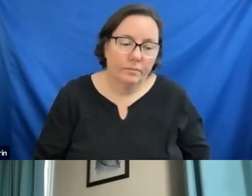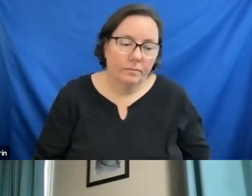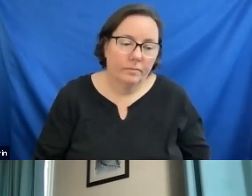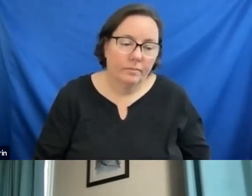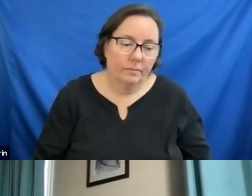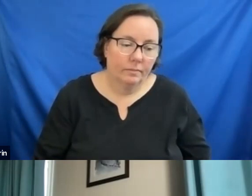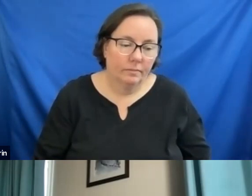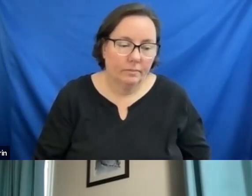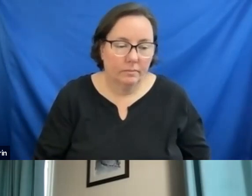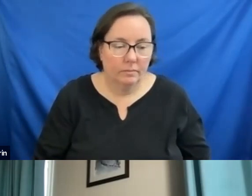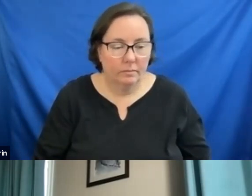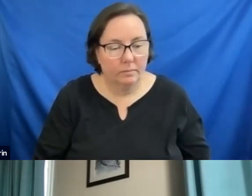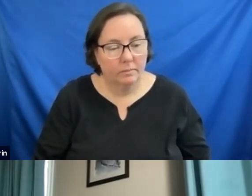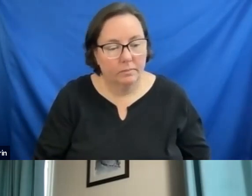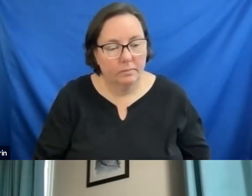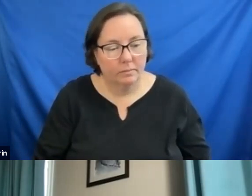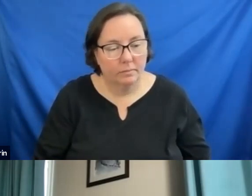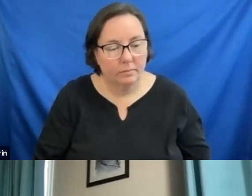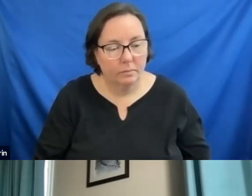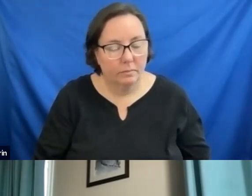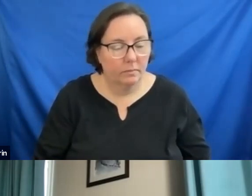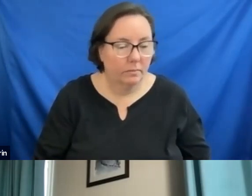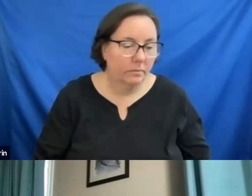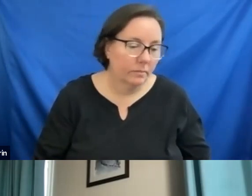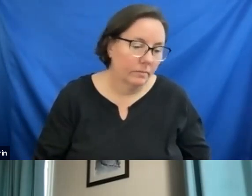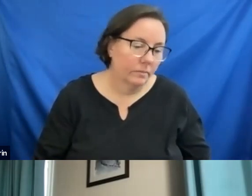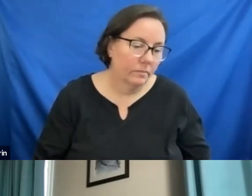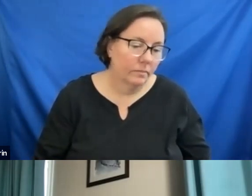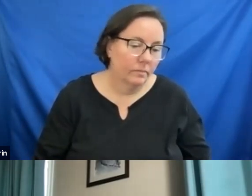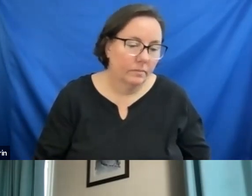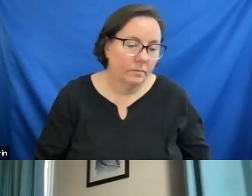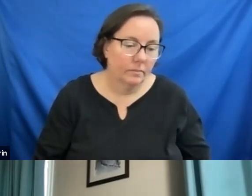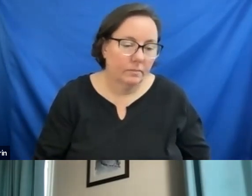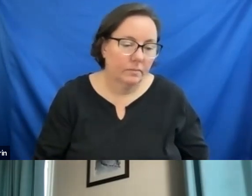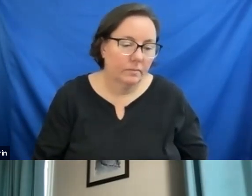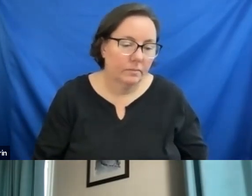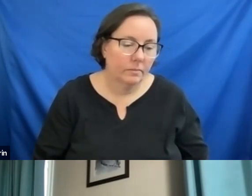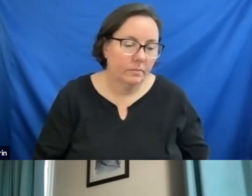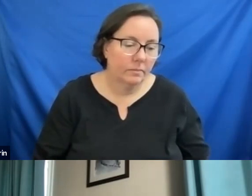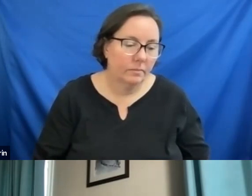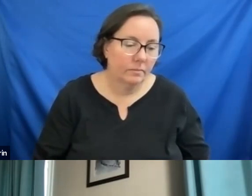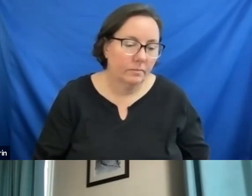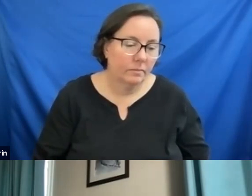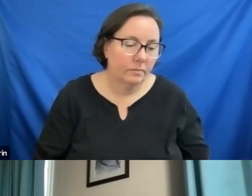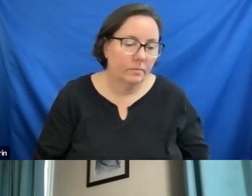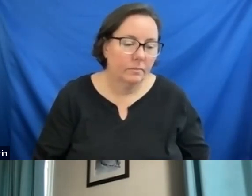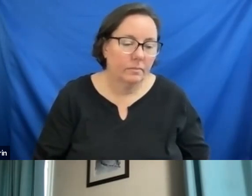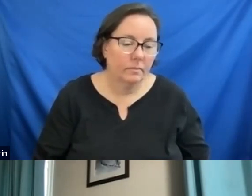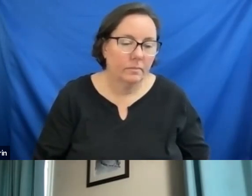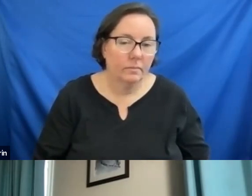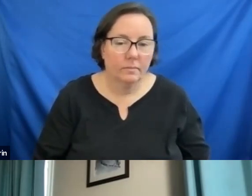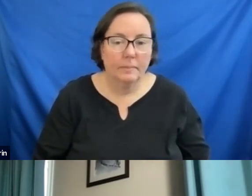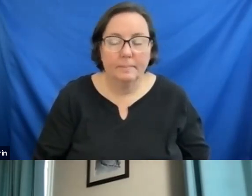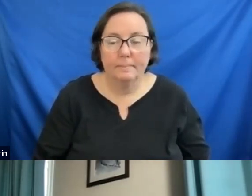todobadii bishii May shirkii wixii dhacay gadaal loo fiirinaya laga hadlaya. Marka qolka Soomaaliga aad iga helaysaan